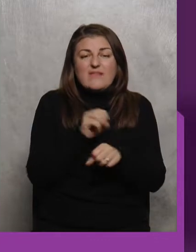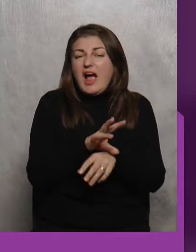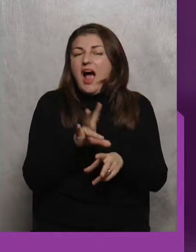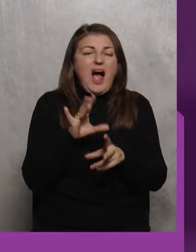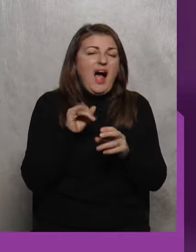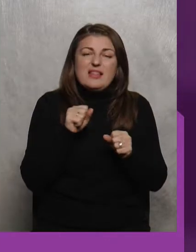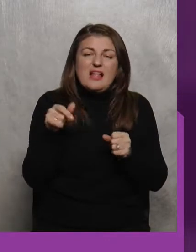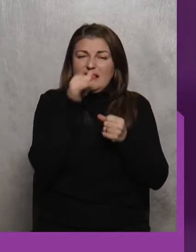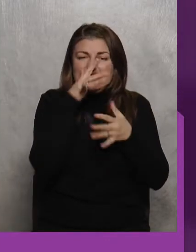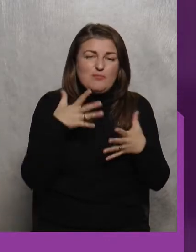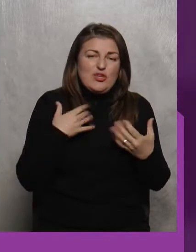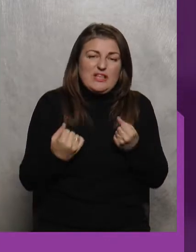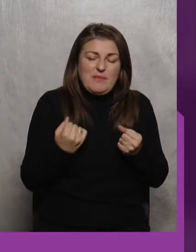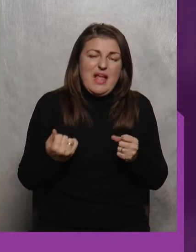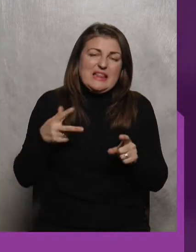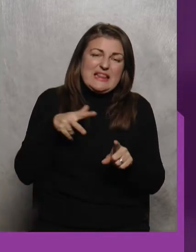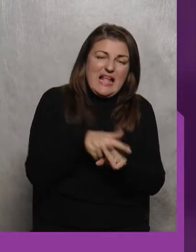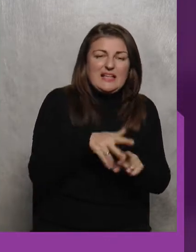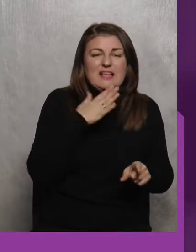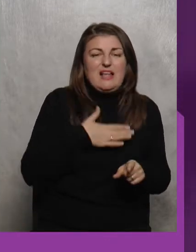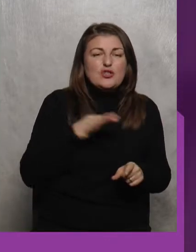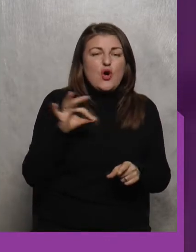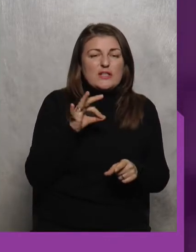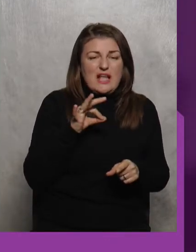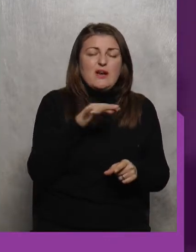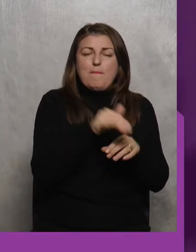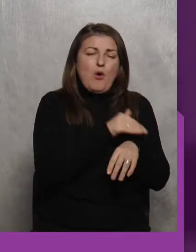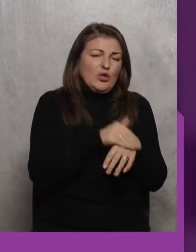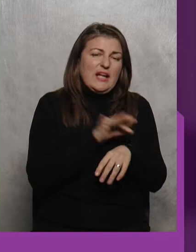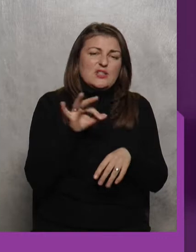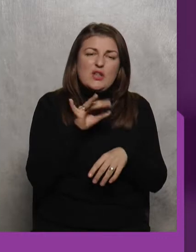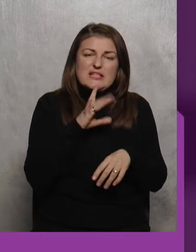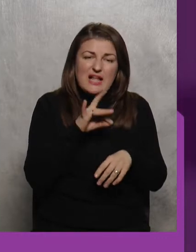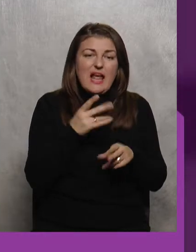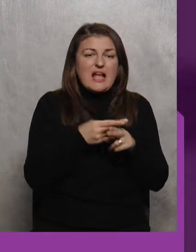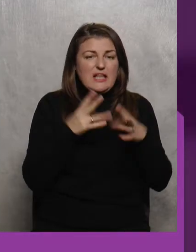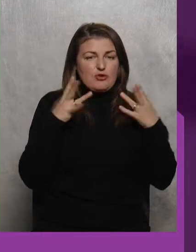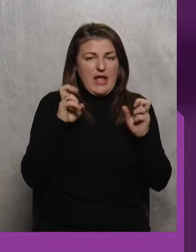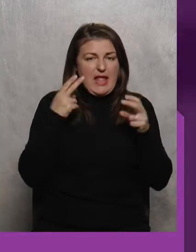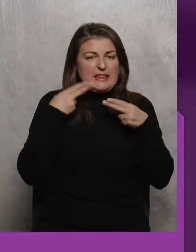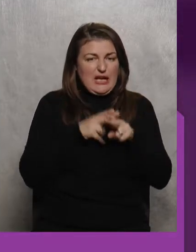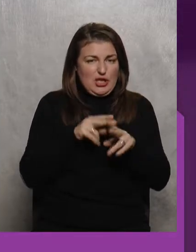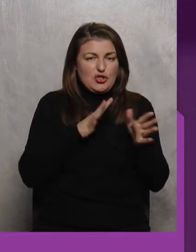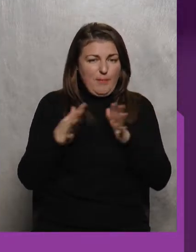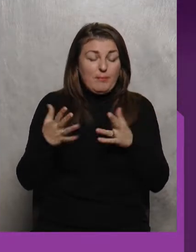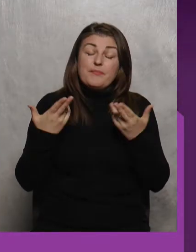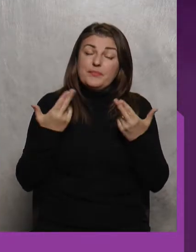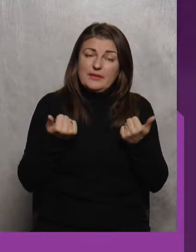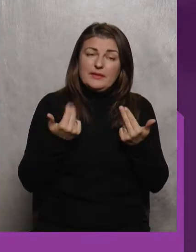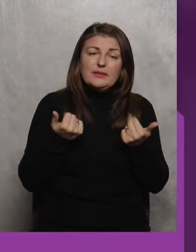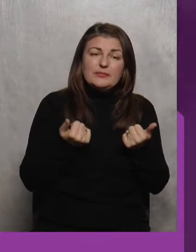але не може стримати натиск нашого Олександра. Молодець Олександр. Це вже технічний момент, оце, да. Скажіть нам, будь